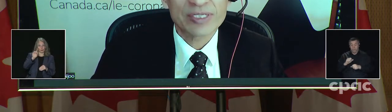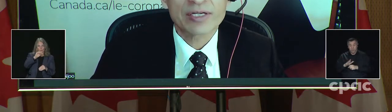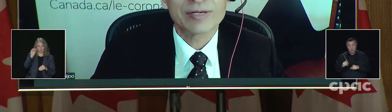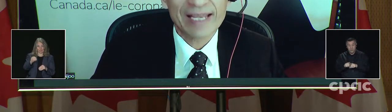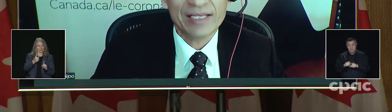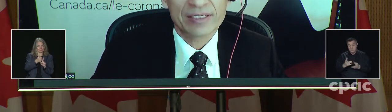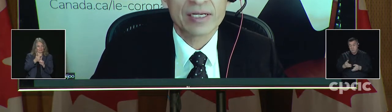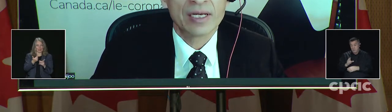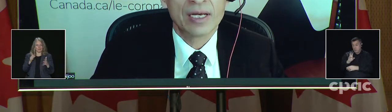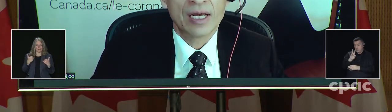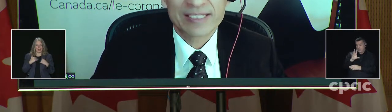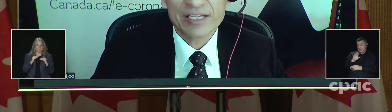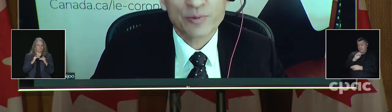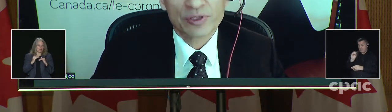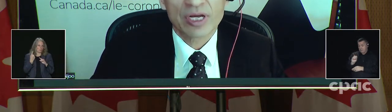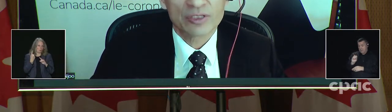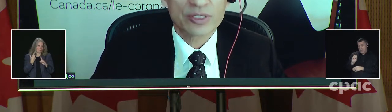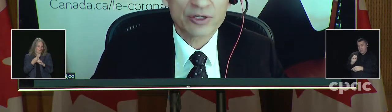de